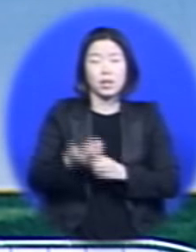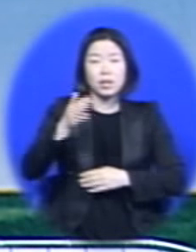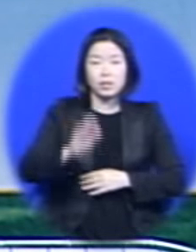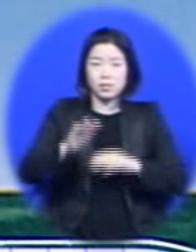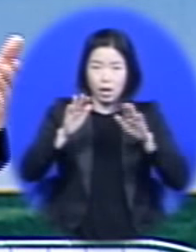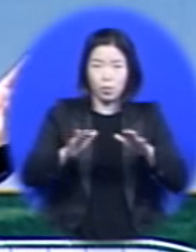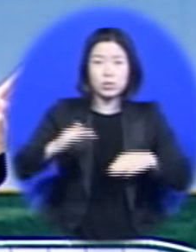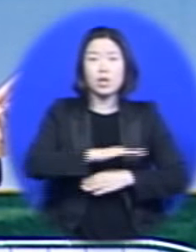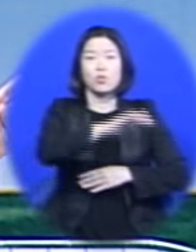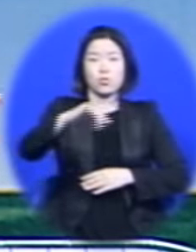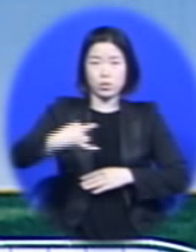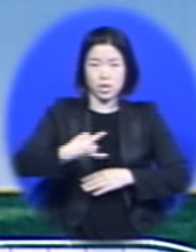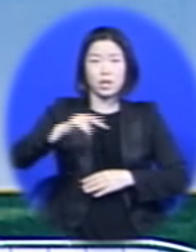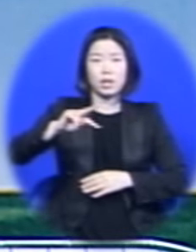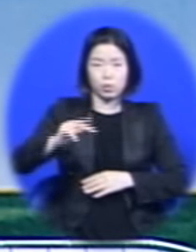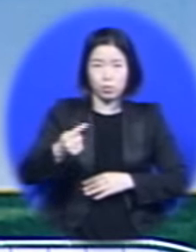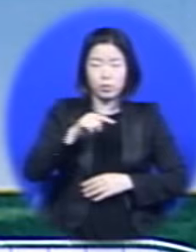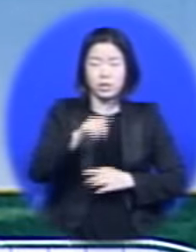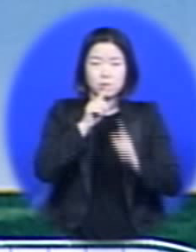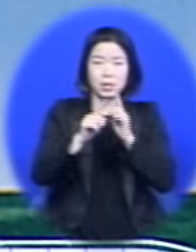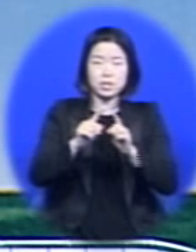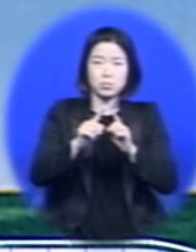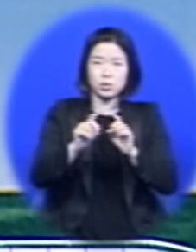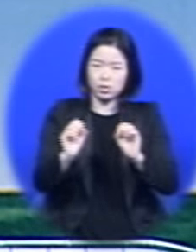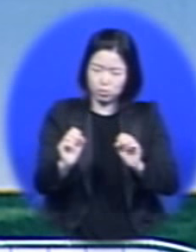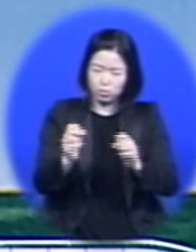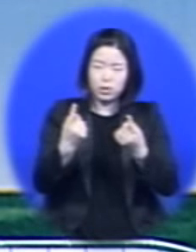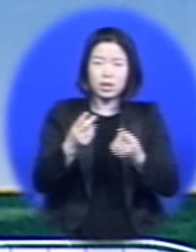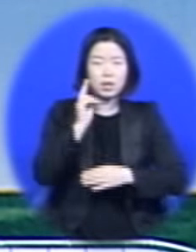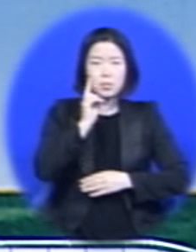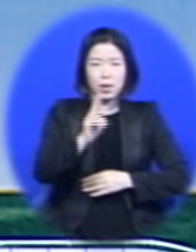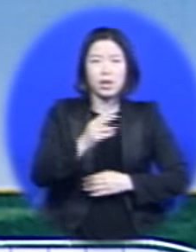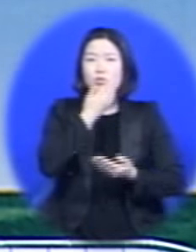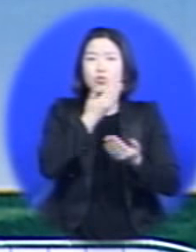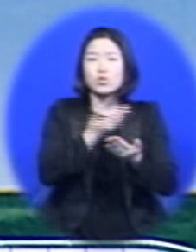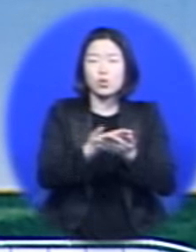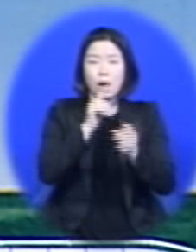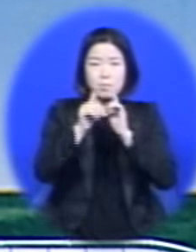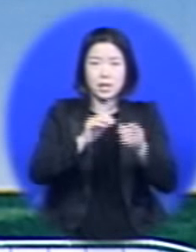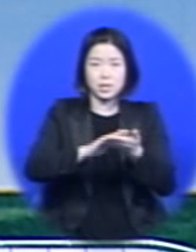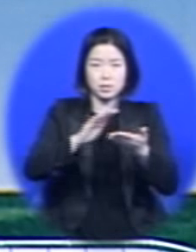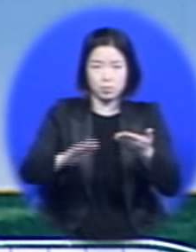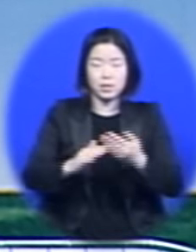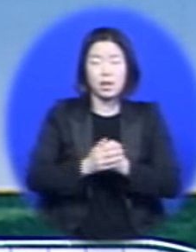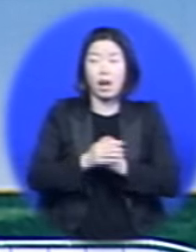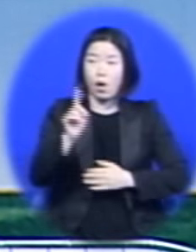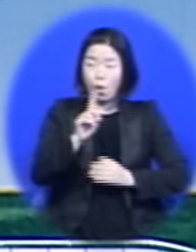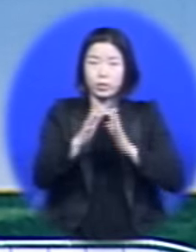오늘 우리들에게도 이 말씀은 동일하게 매우 중요한 말씀입니다. 어떤